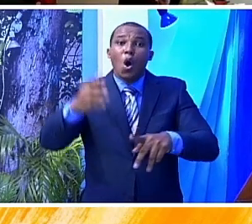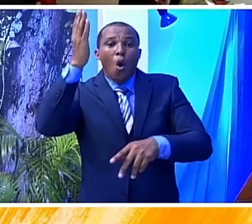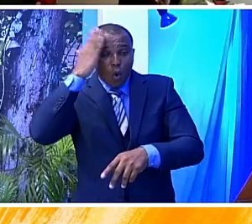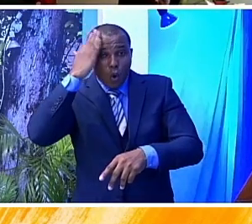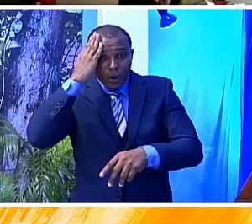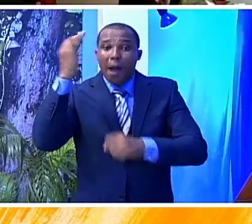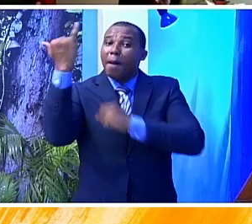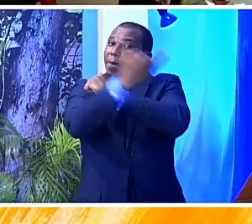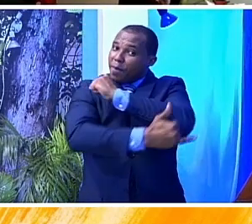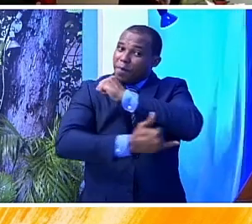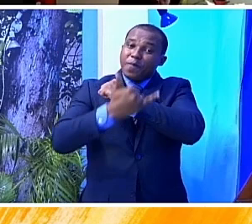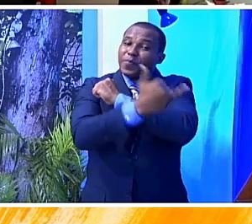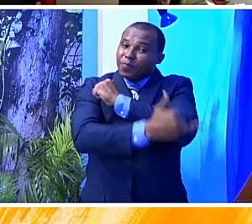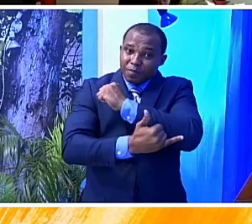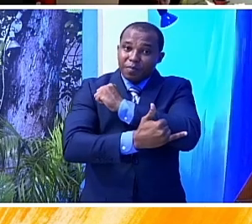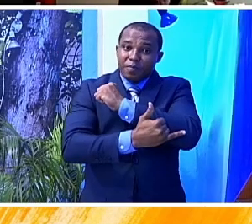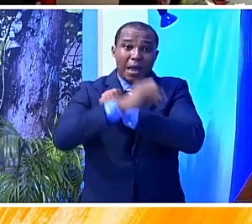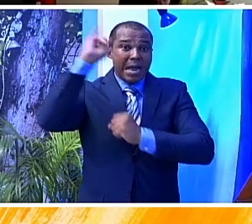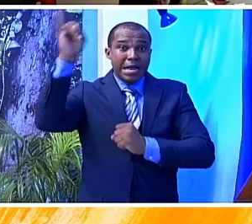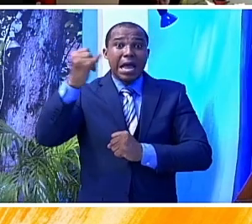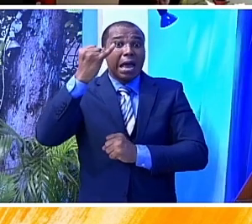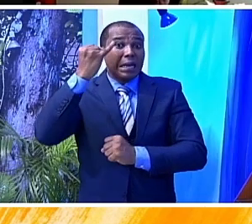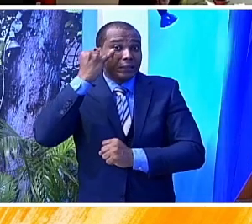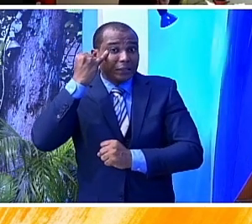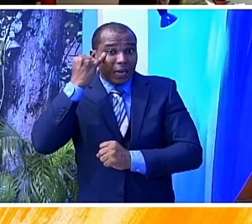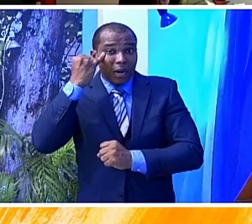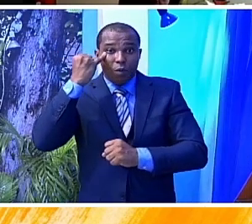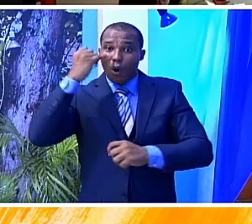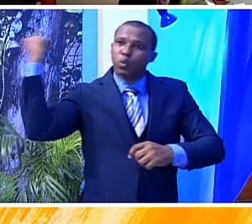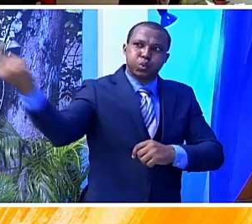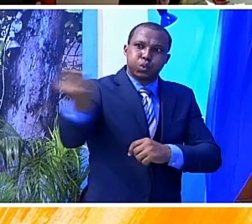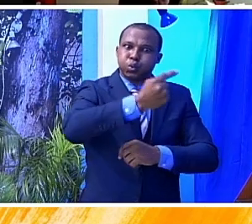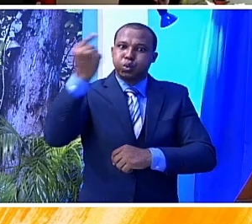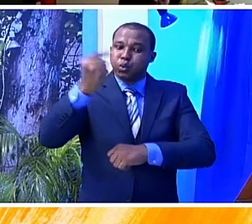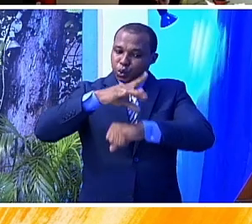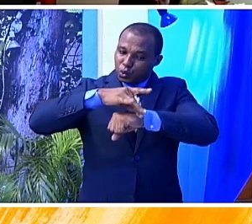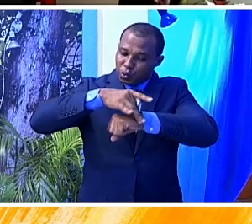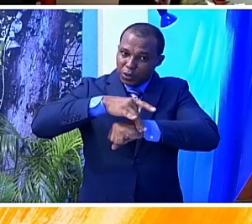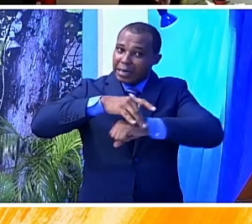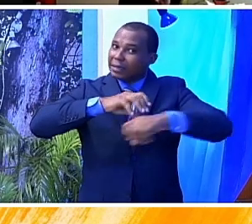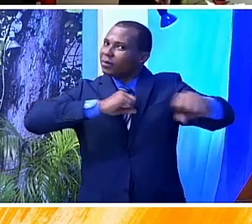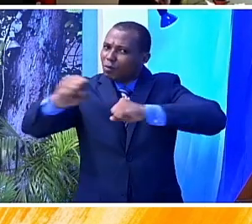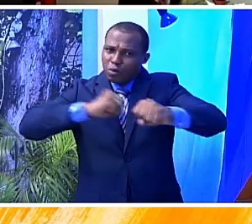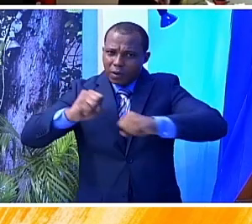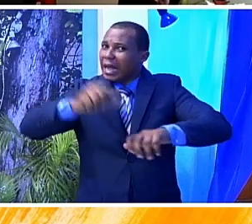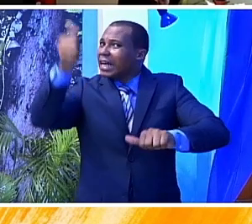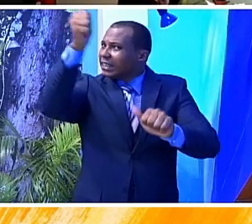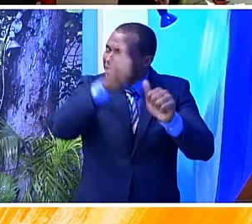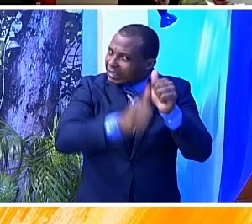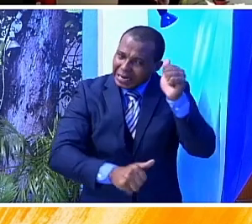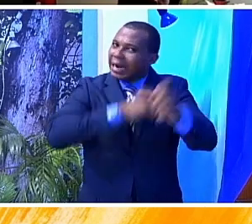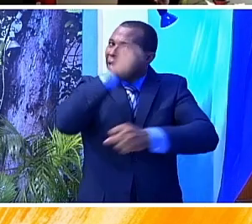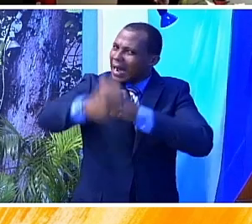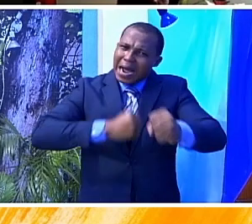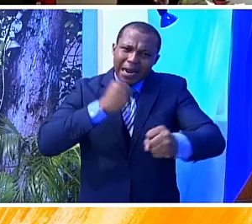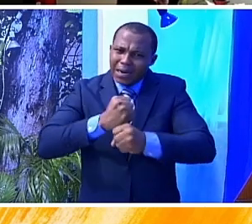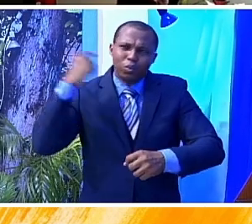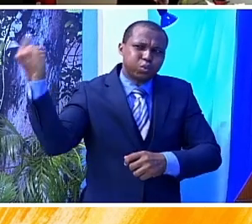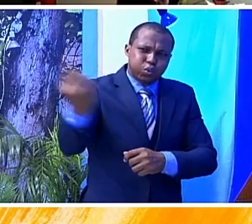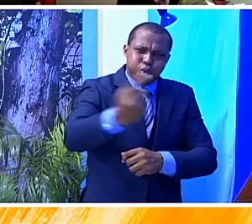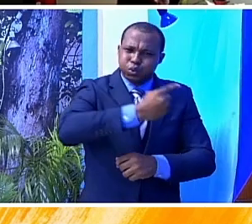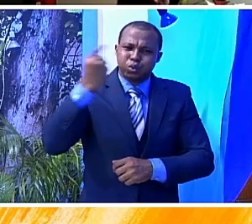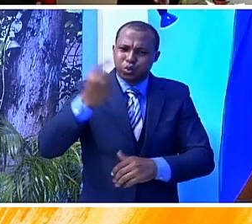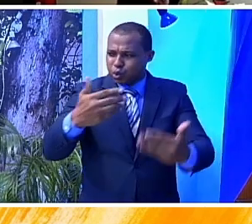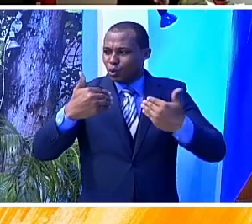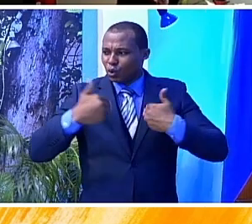c'est un pays côté tremblement de terre. Pas jamais manqué. Il n'y a pas jamais passé une année pour pas une grosse secousse.